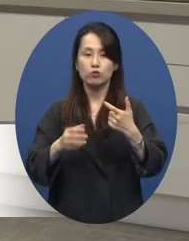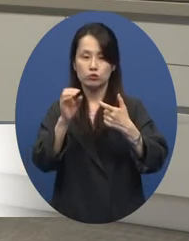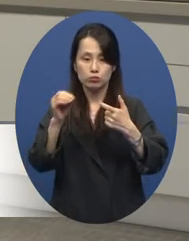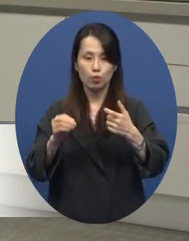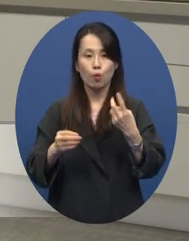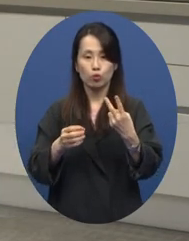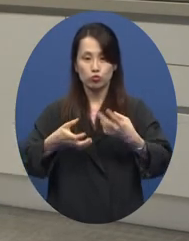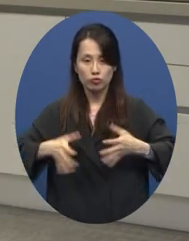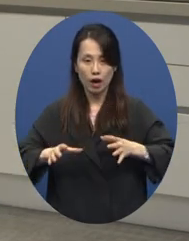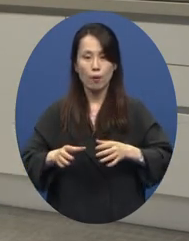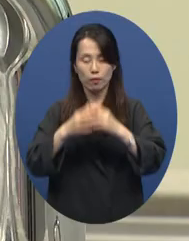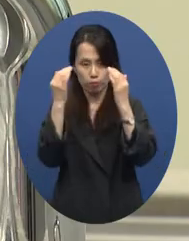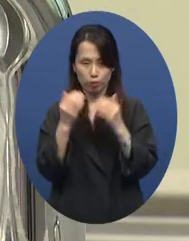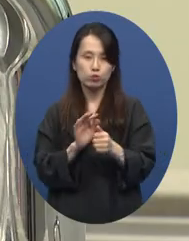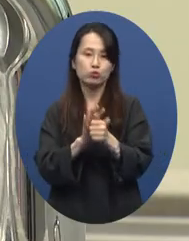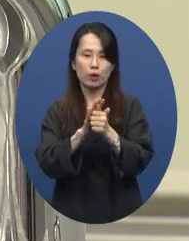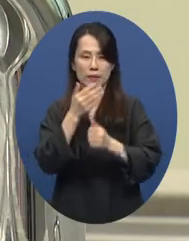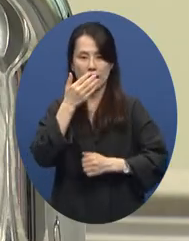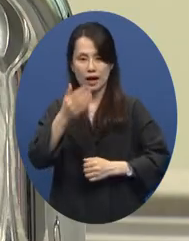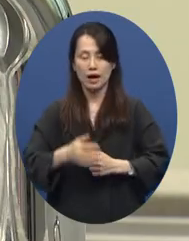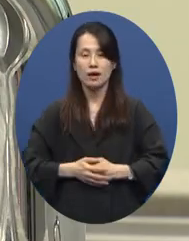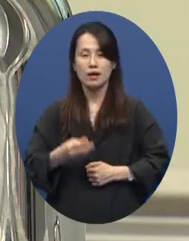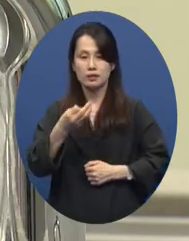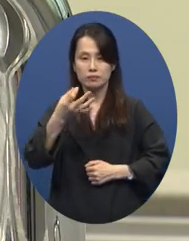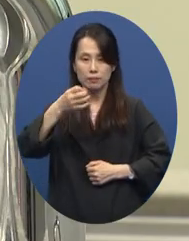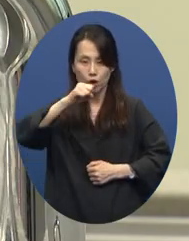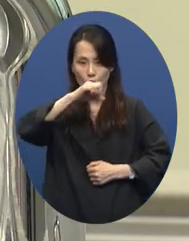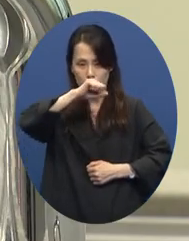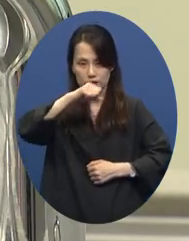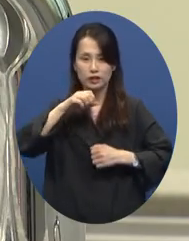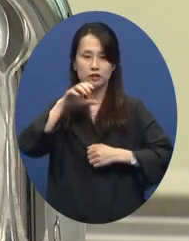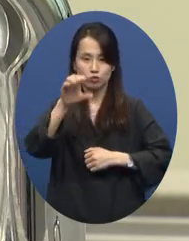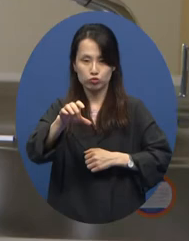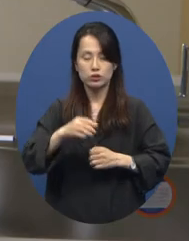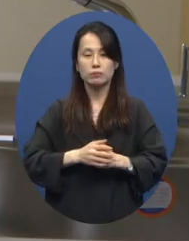전액 보조해줍니다. 돈은 올해 예산 13억 원을 들여